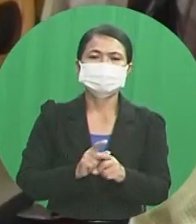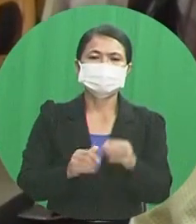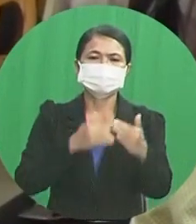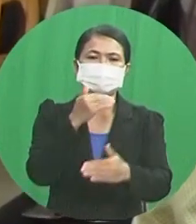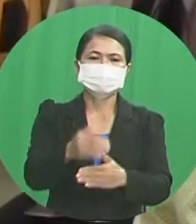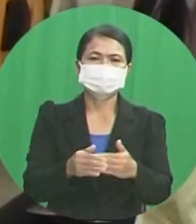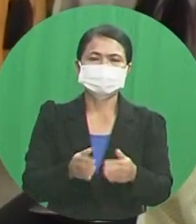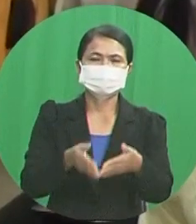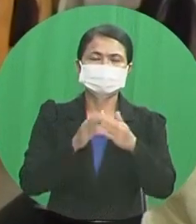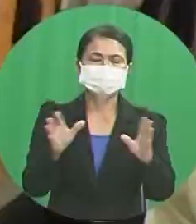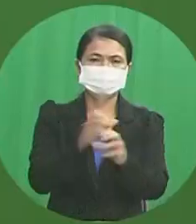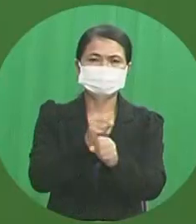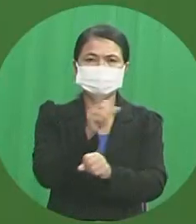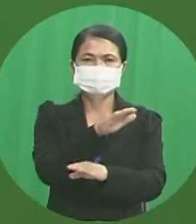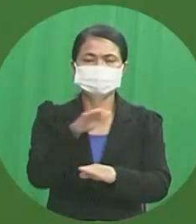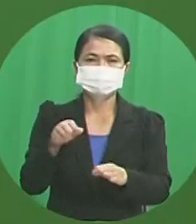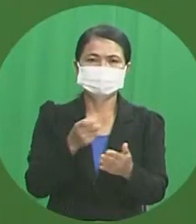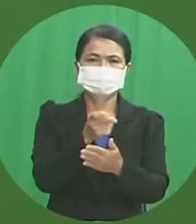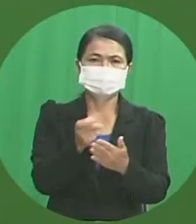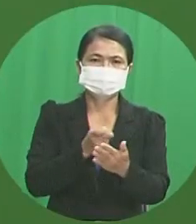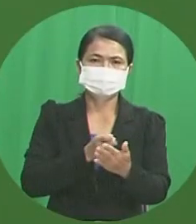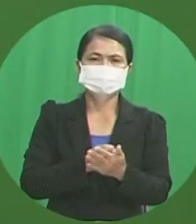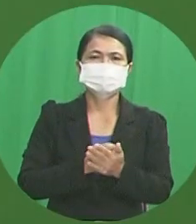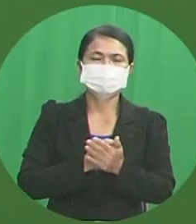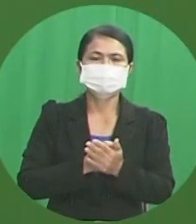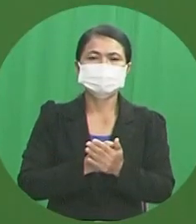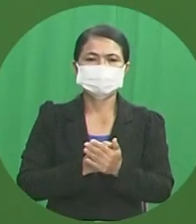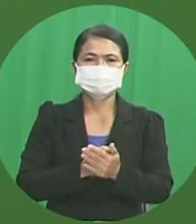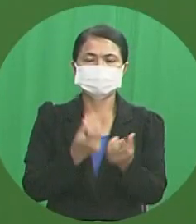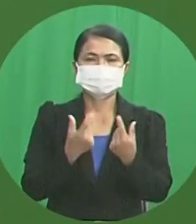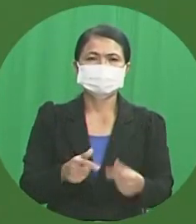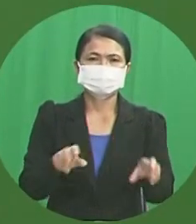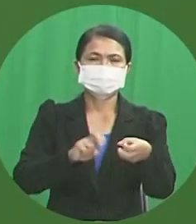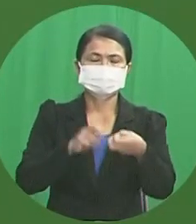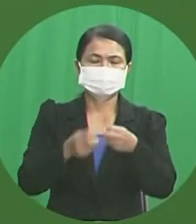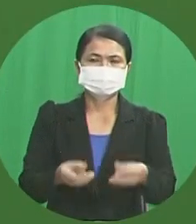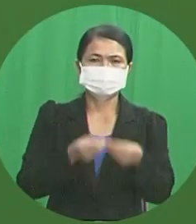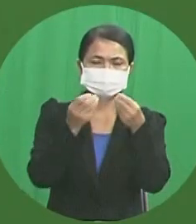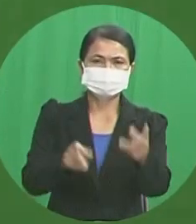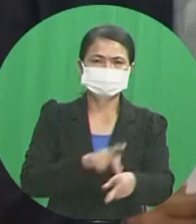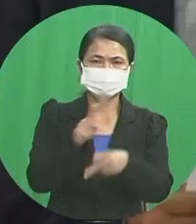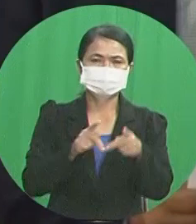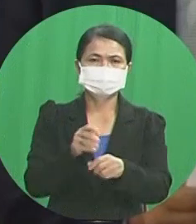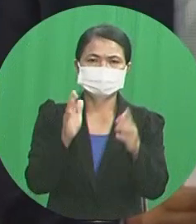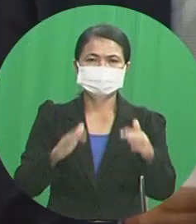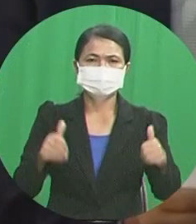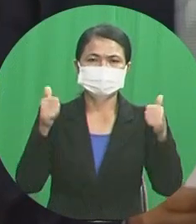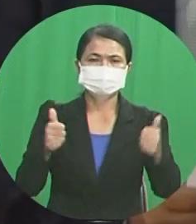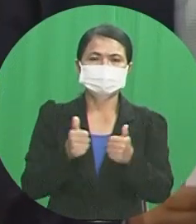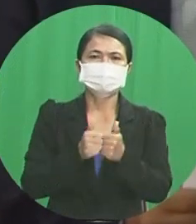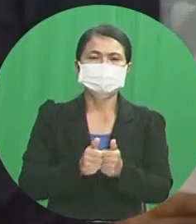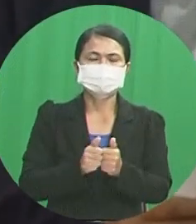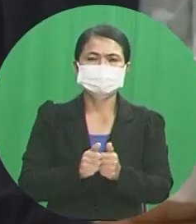ទៅការបង្កើតបាននូវដំណោះស្រាយគណនេយ្យភាពនិងការដោះស្រាយបញ្ហាជូនប្រជាពលរដ្ឋដោយប្រសិទ្ធភាពនិង